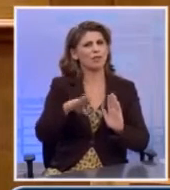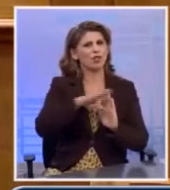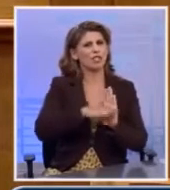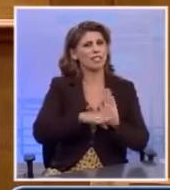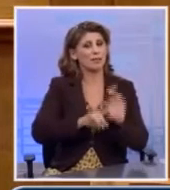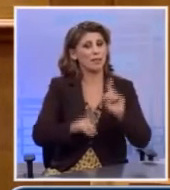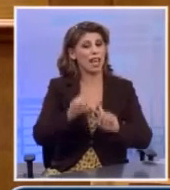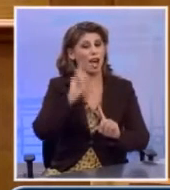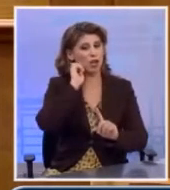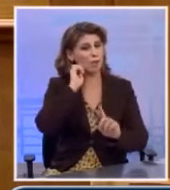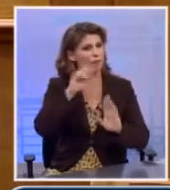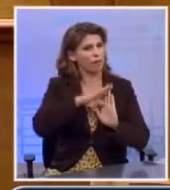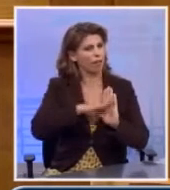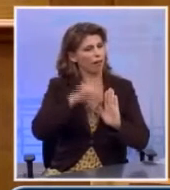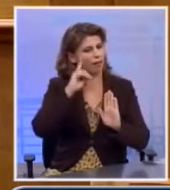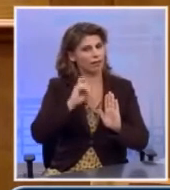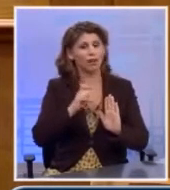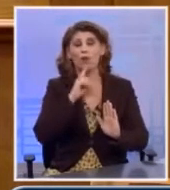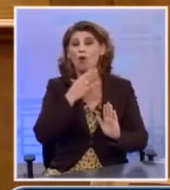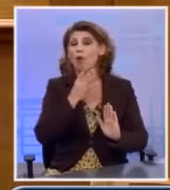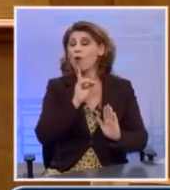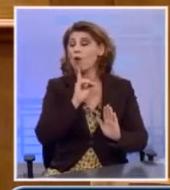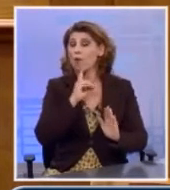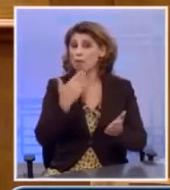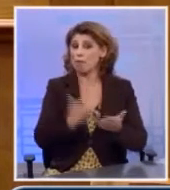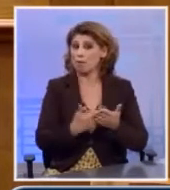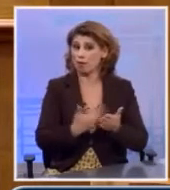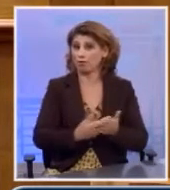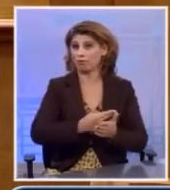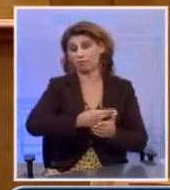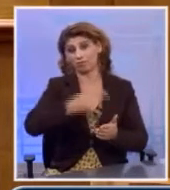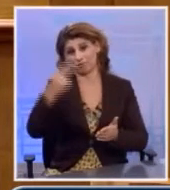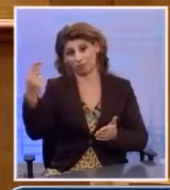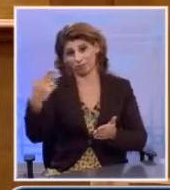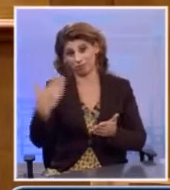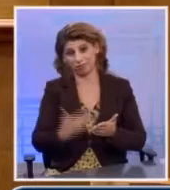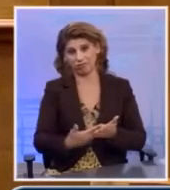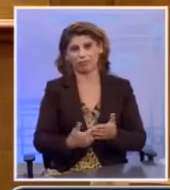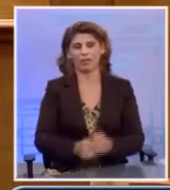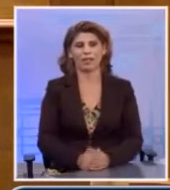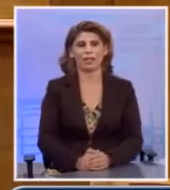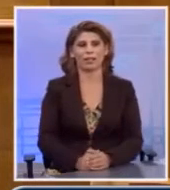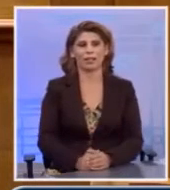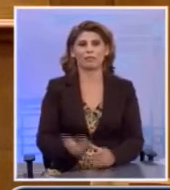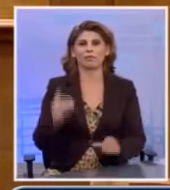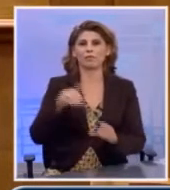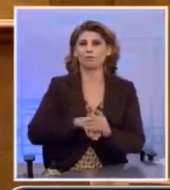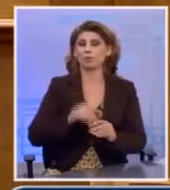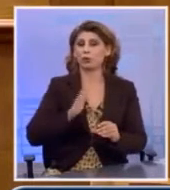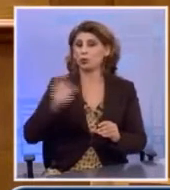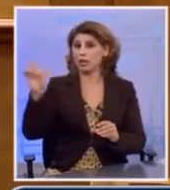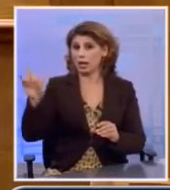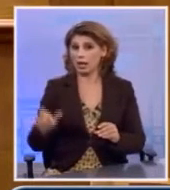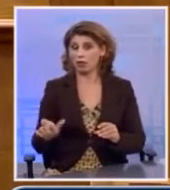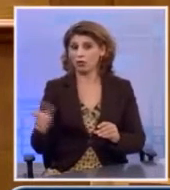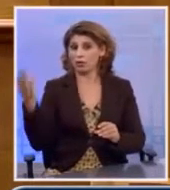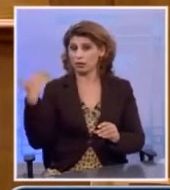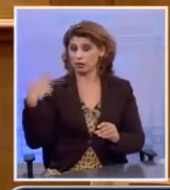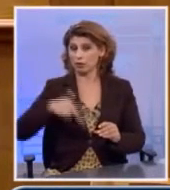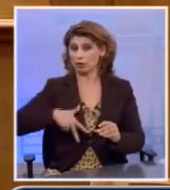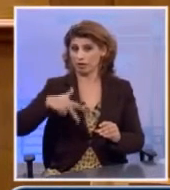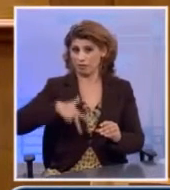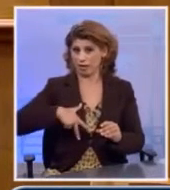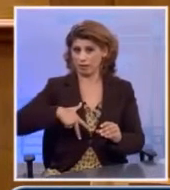μέσα. Όπως αποδείχθηκε περίτρανα από την εμπλοκή του στελέχους της προηγούμενης